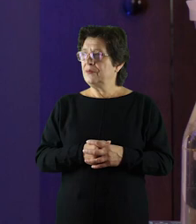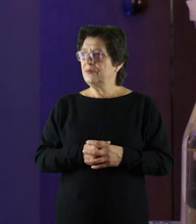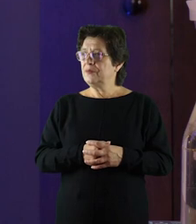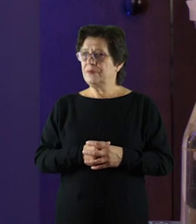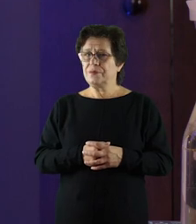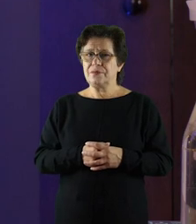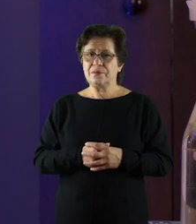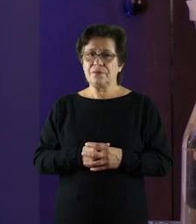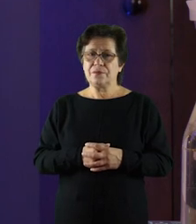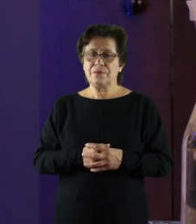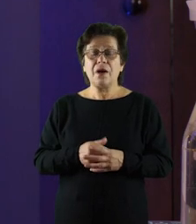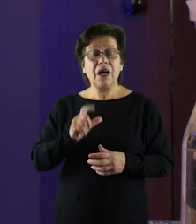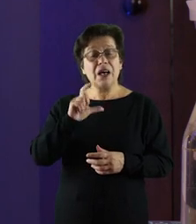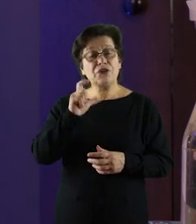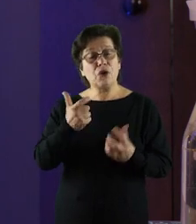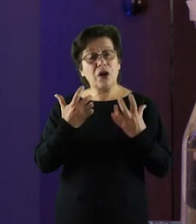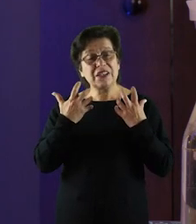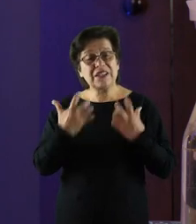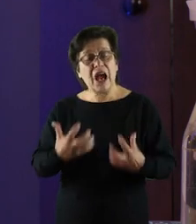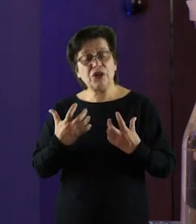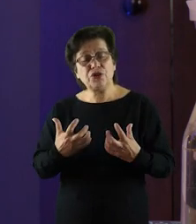A co panią zachęciło do pisania książek?